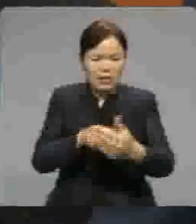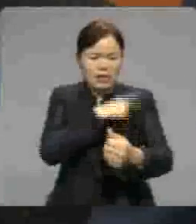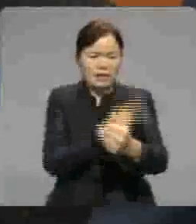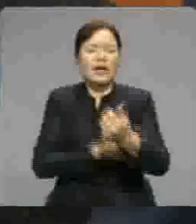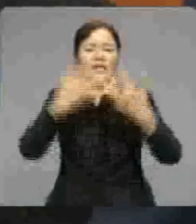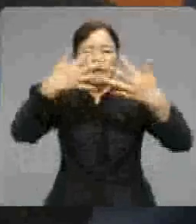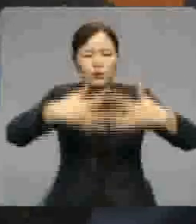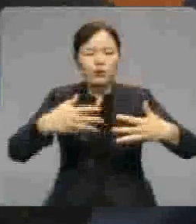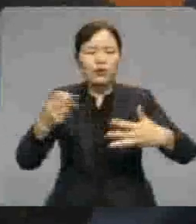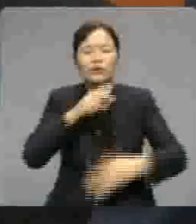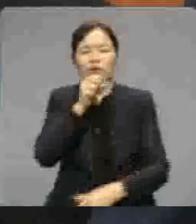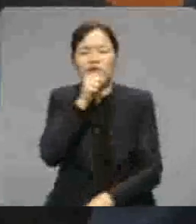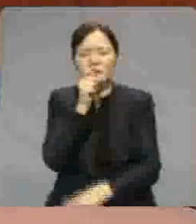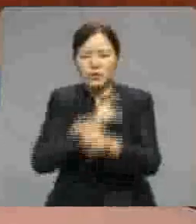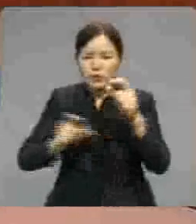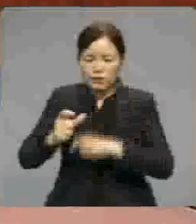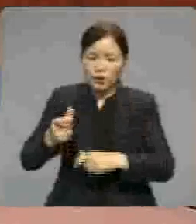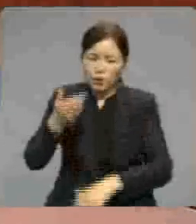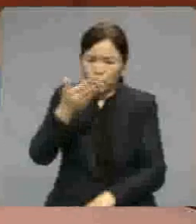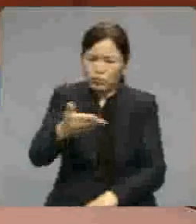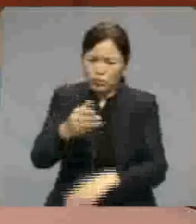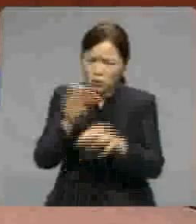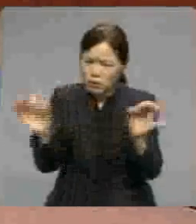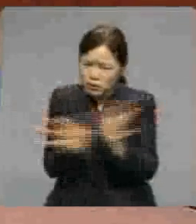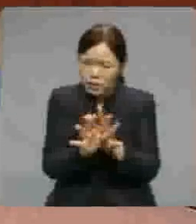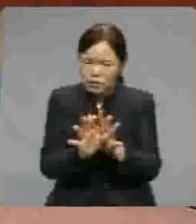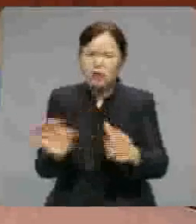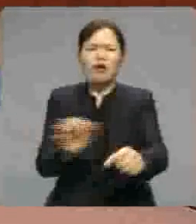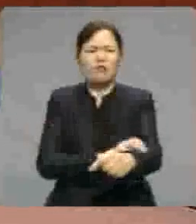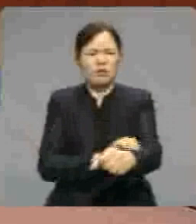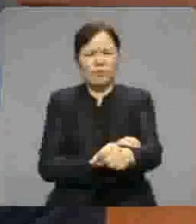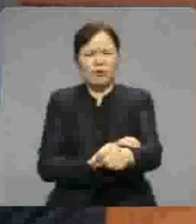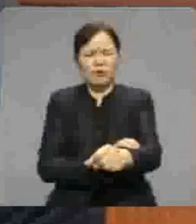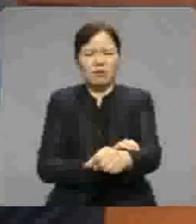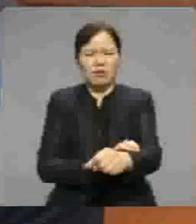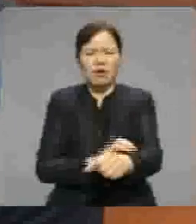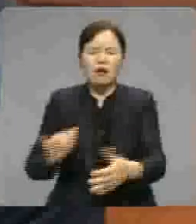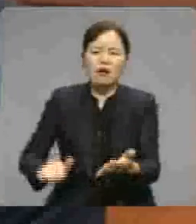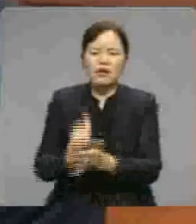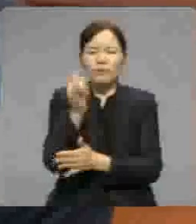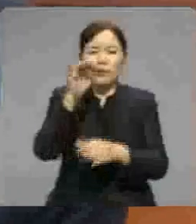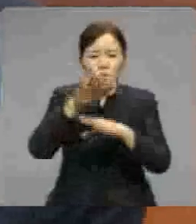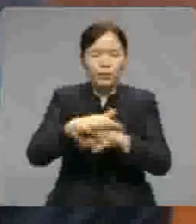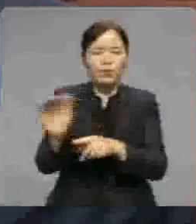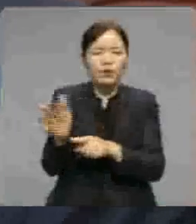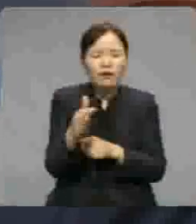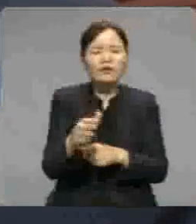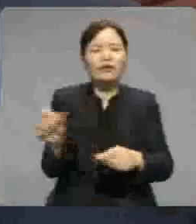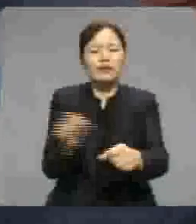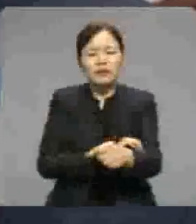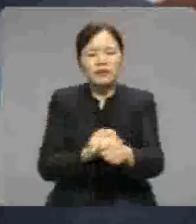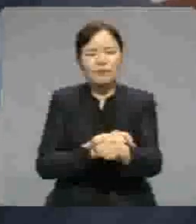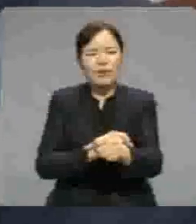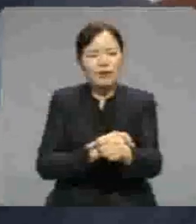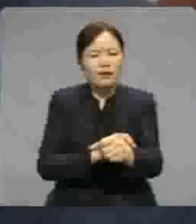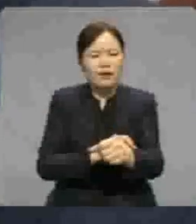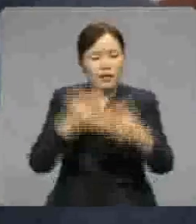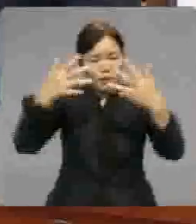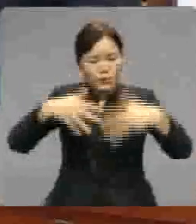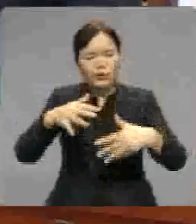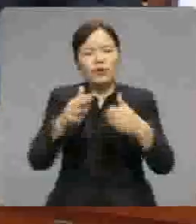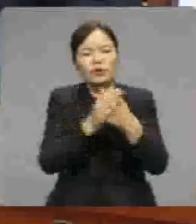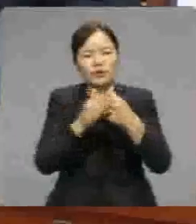조건과 가산점이 사라지는 불편을 염두에 뒀다면서 김포의 농어촌 특별전형처럼 연착륙 기간이 필요해